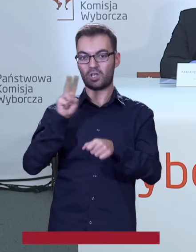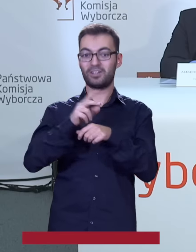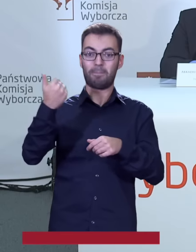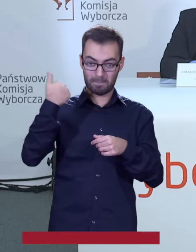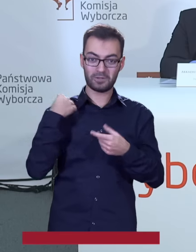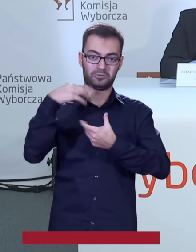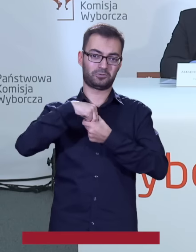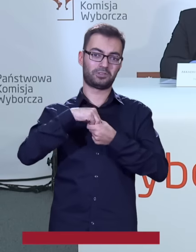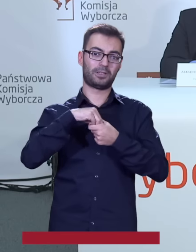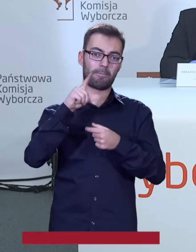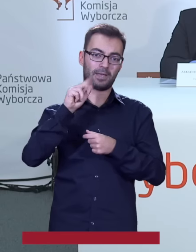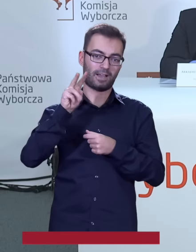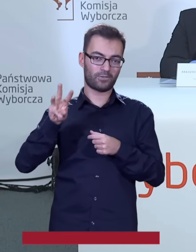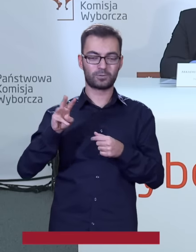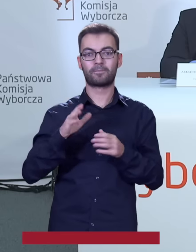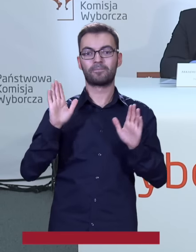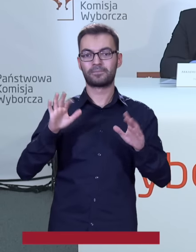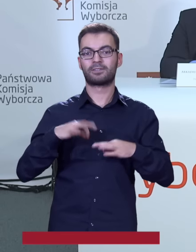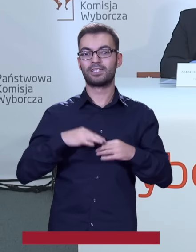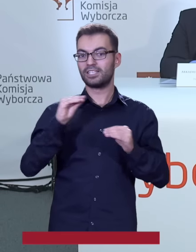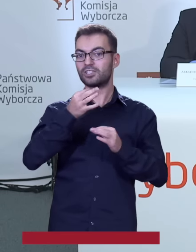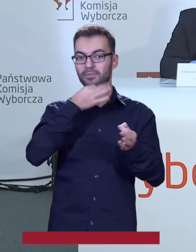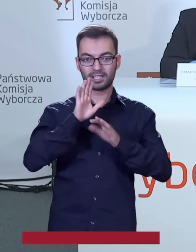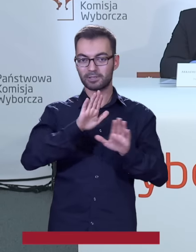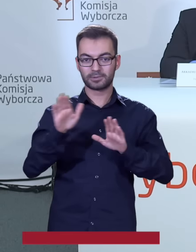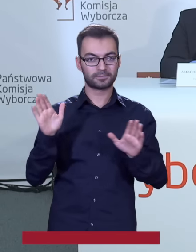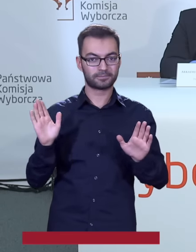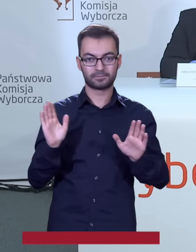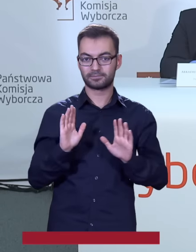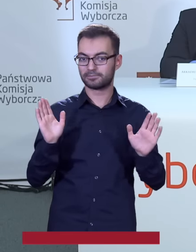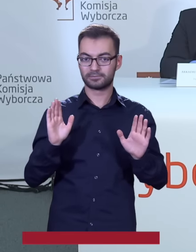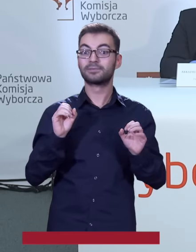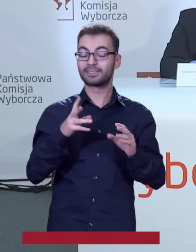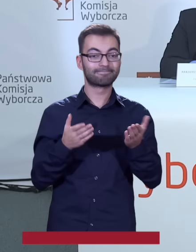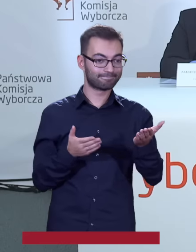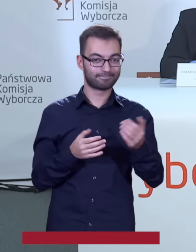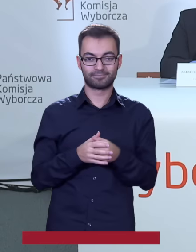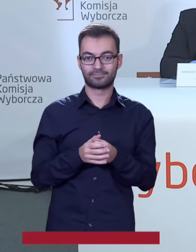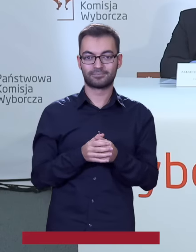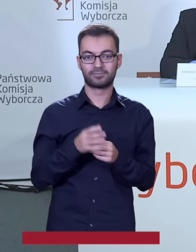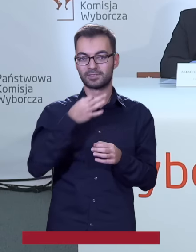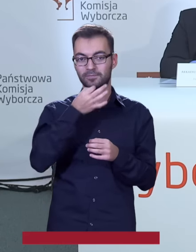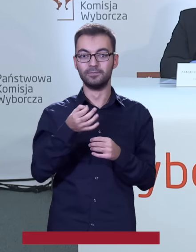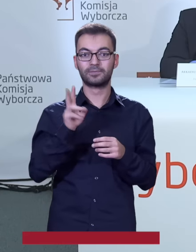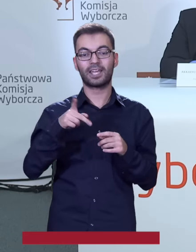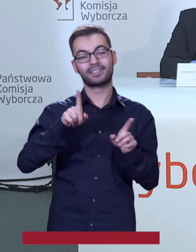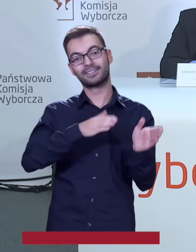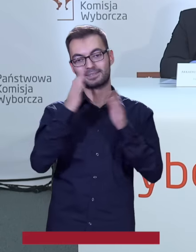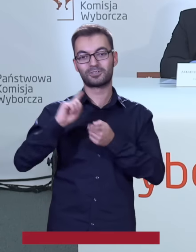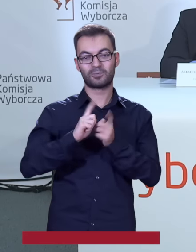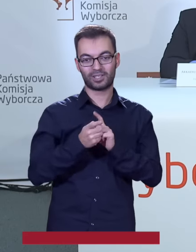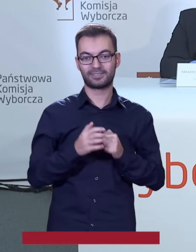Państwowej Komisji Wyborczej. Proszę Państwa, czy są jeszcze jakieś pytania? I tak, proszę jeszcze bardzo. Technicznie chcę zapytać, kiedy się spotykamy